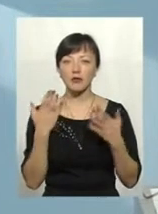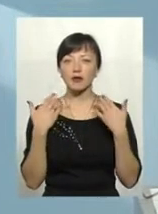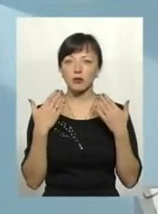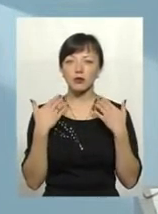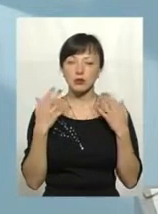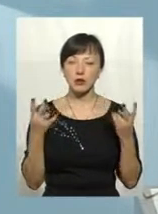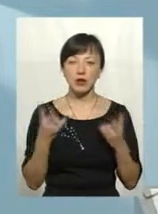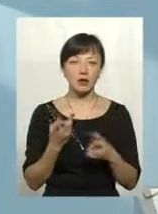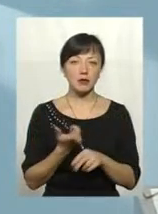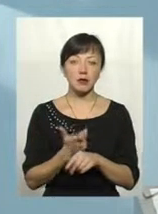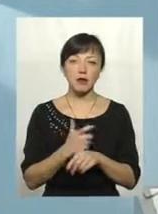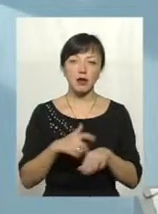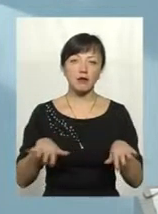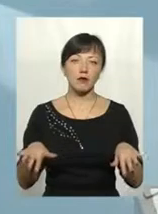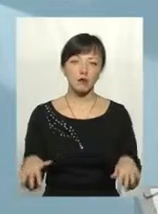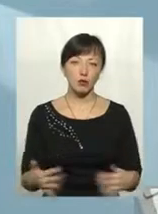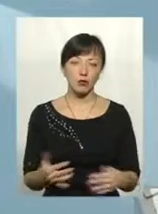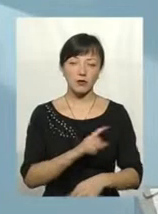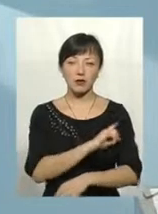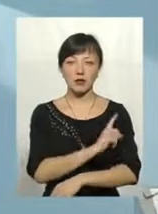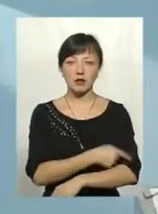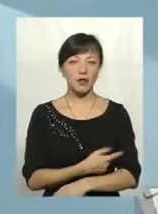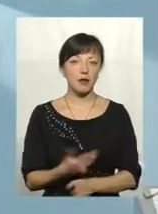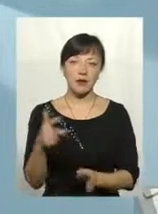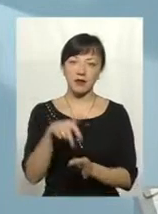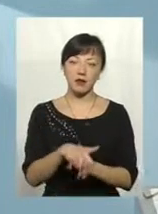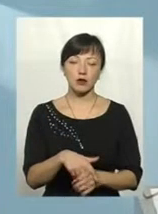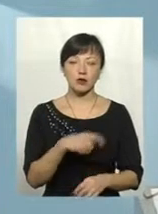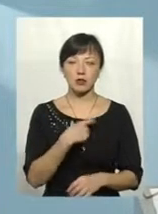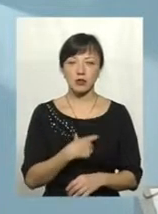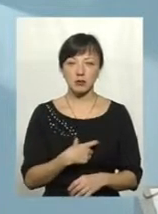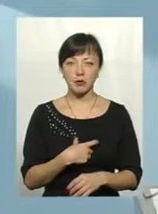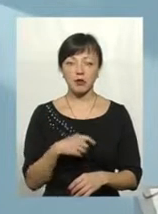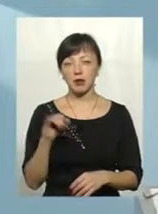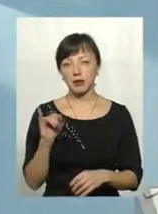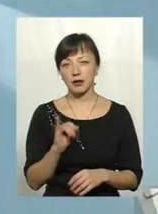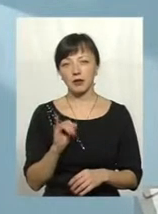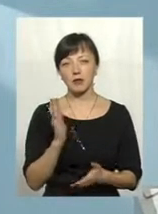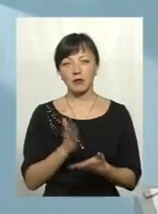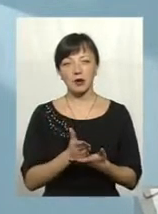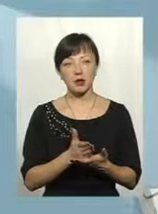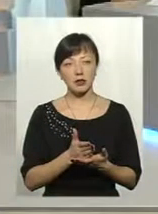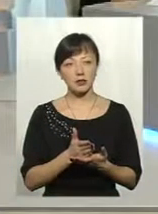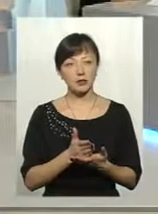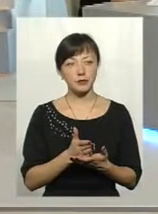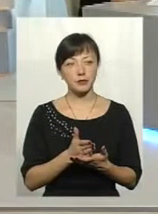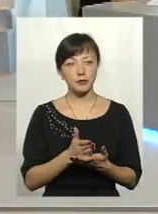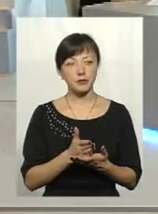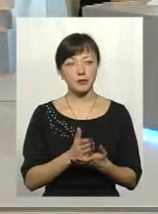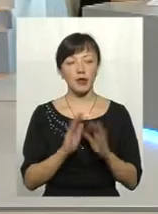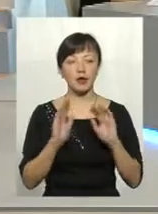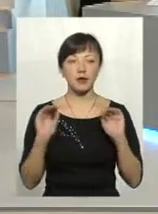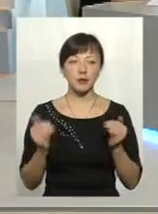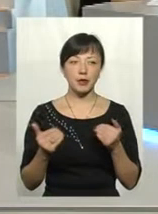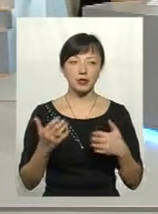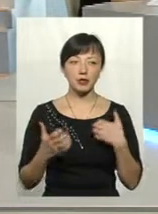відпочивати, не переутомлюватись фізично, не перевантажуватись, мати, ну, менше